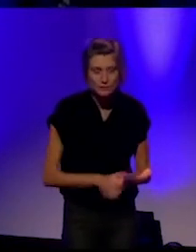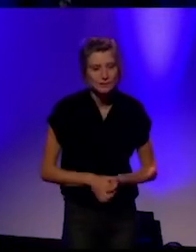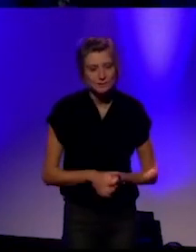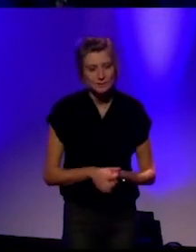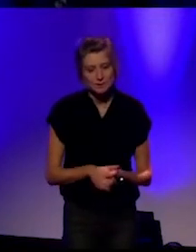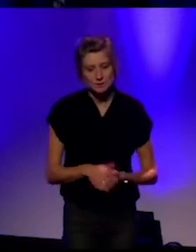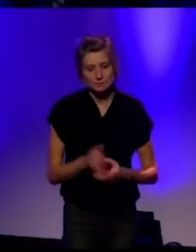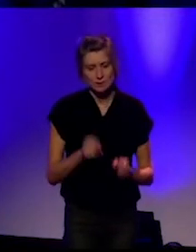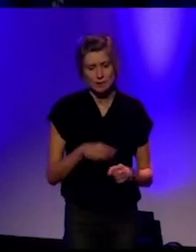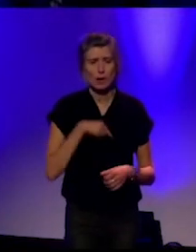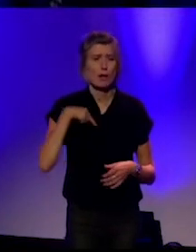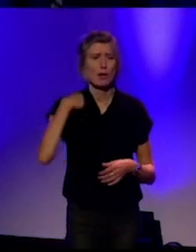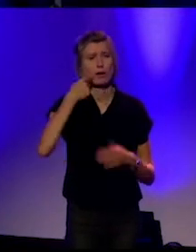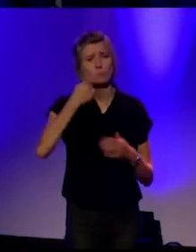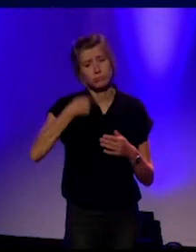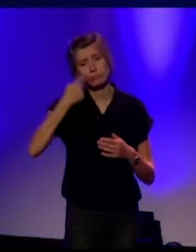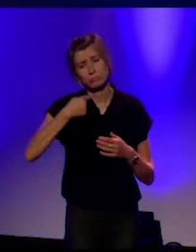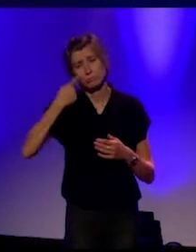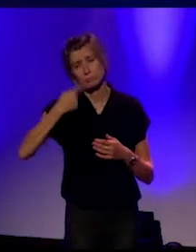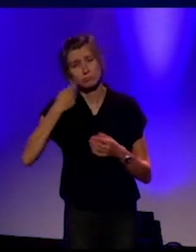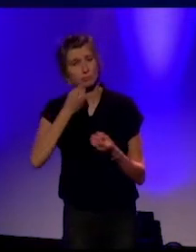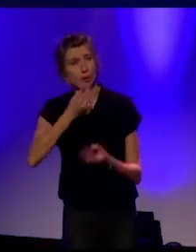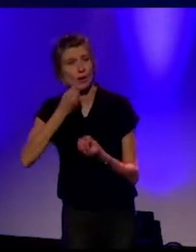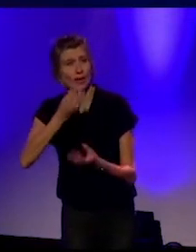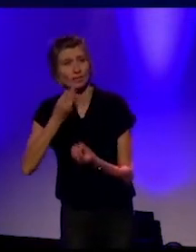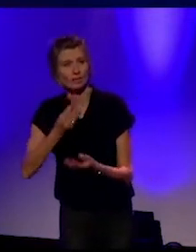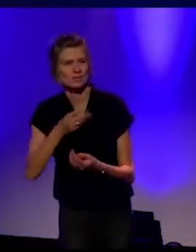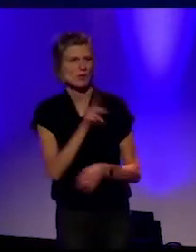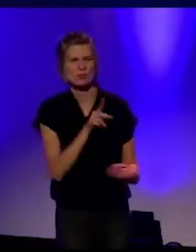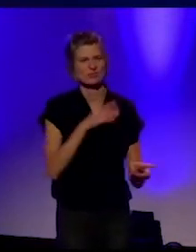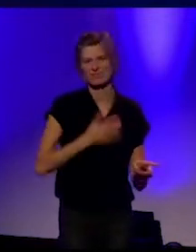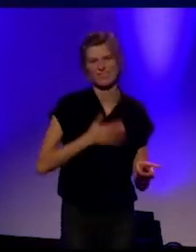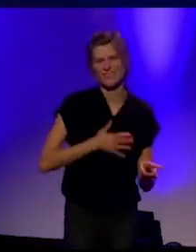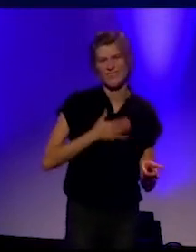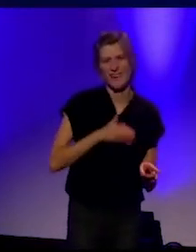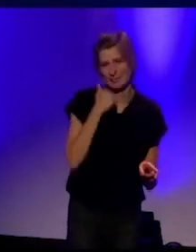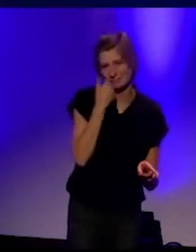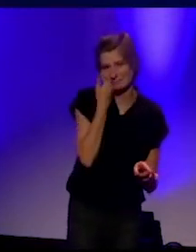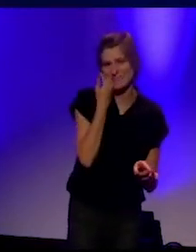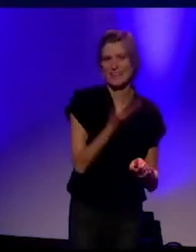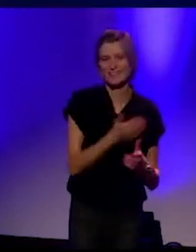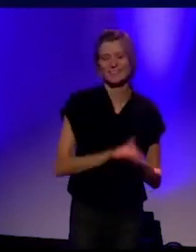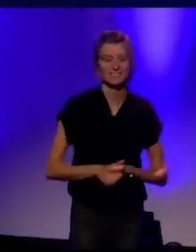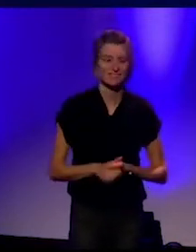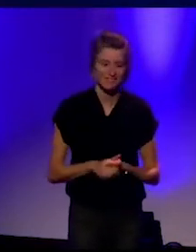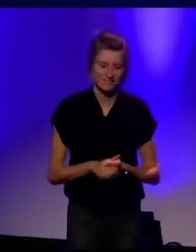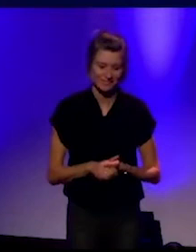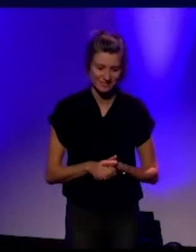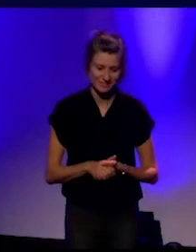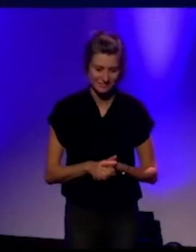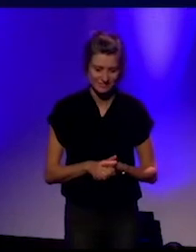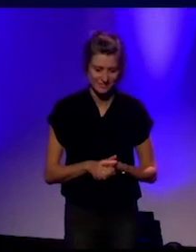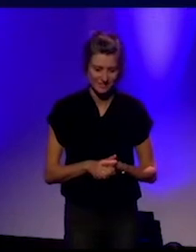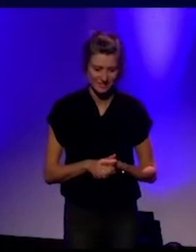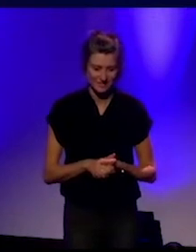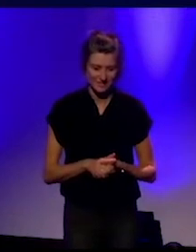Ik zou hier heel lang kunnen over spreken. Ik weet dat Koen me dat niet in dank zou afnemen, de bescheidenheid hem eigen. Maar ik